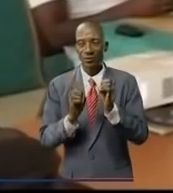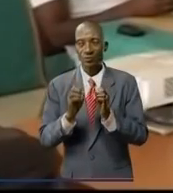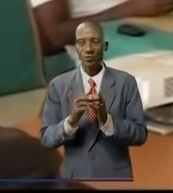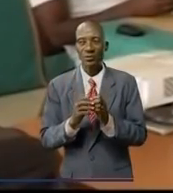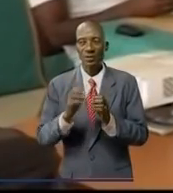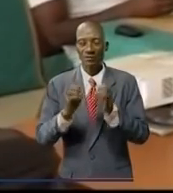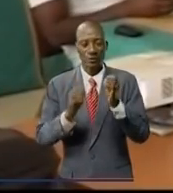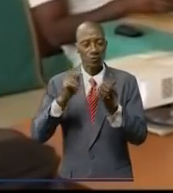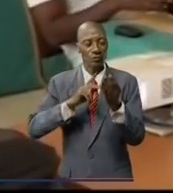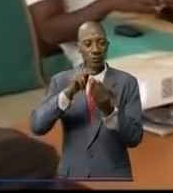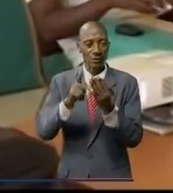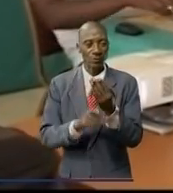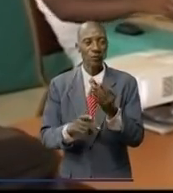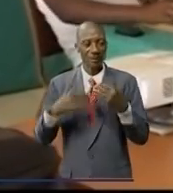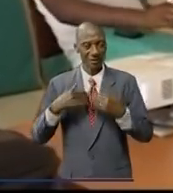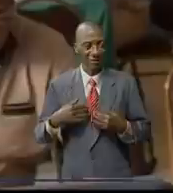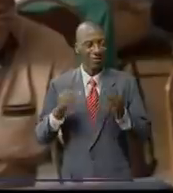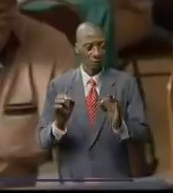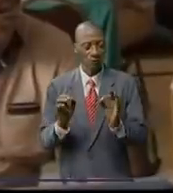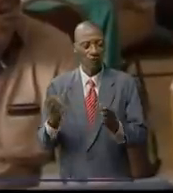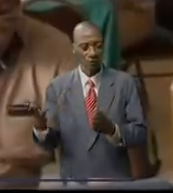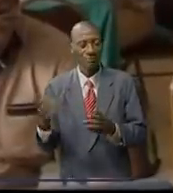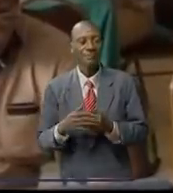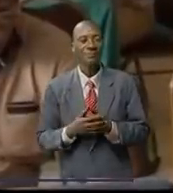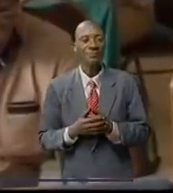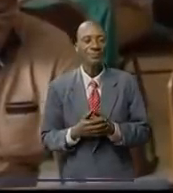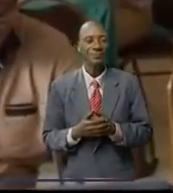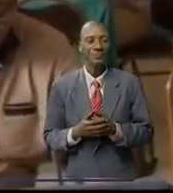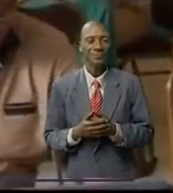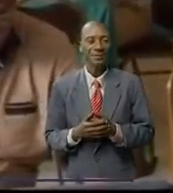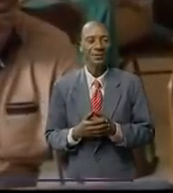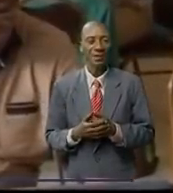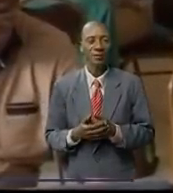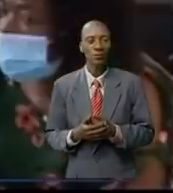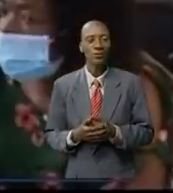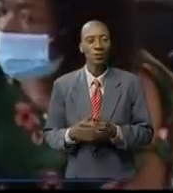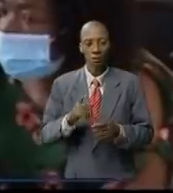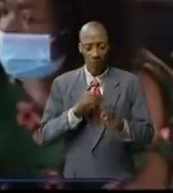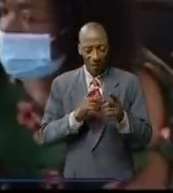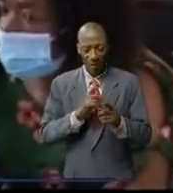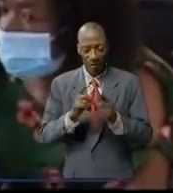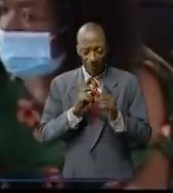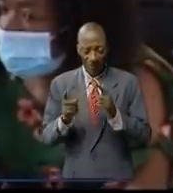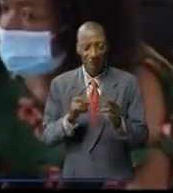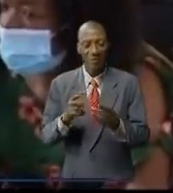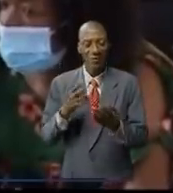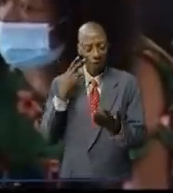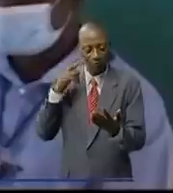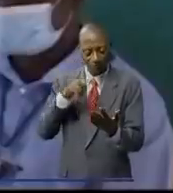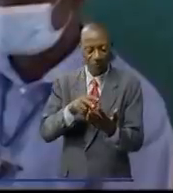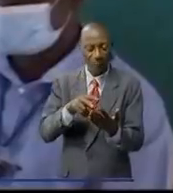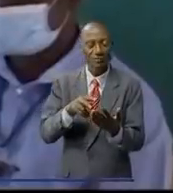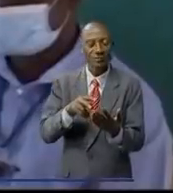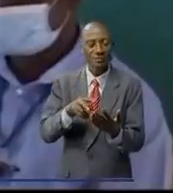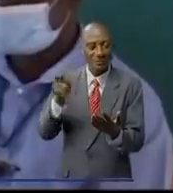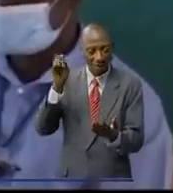projet Avadar depuis son début à ce jour. Une revue de ce projet pour l'année 2021 a été organisée en